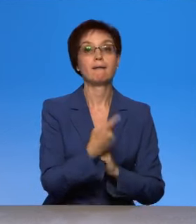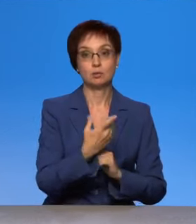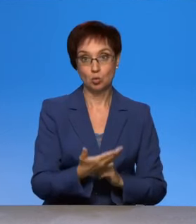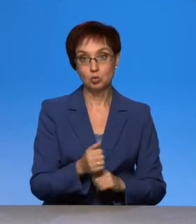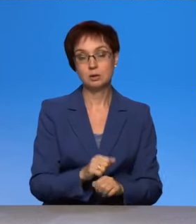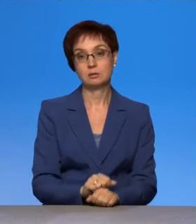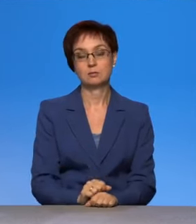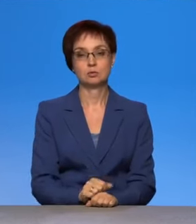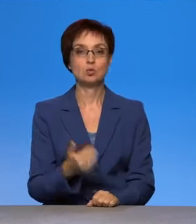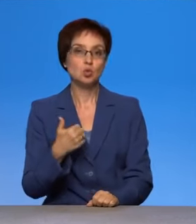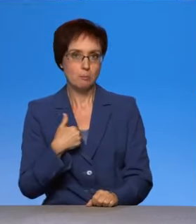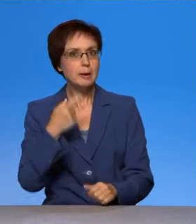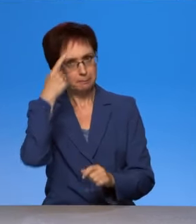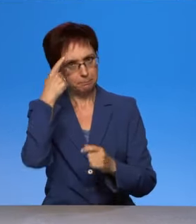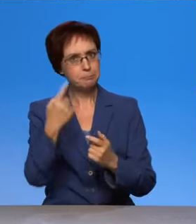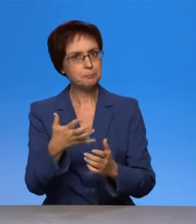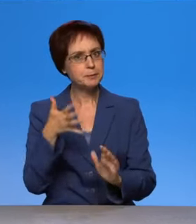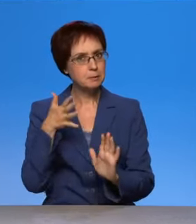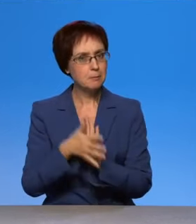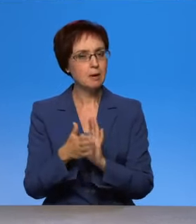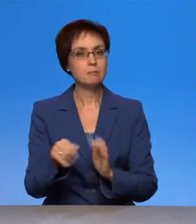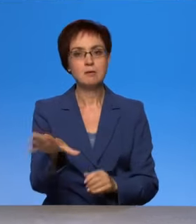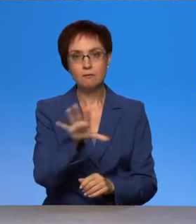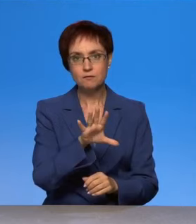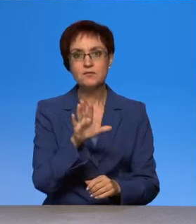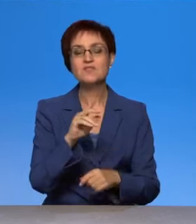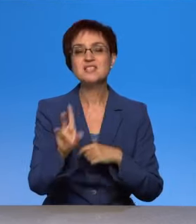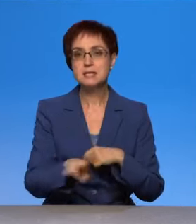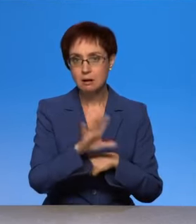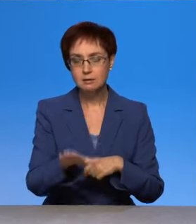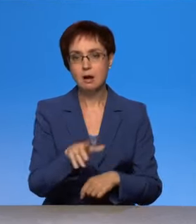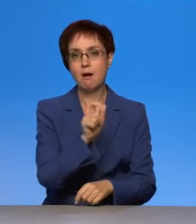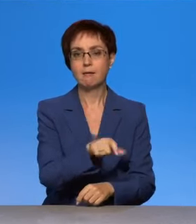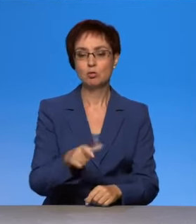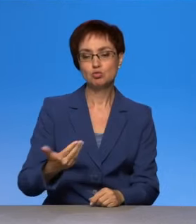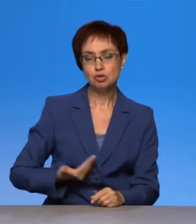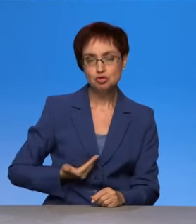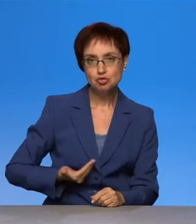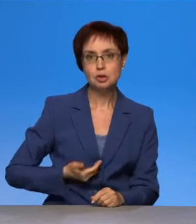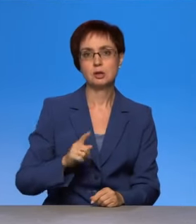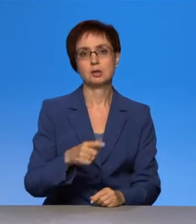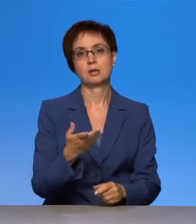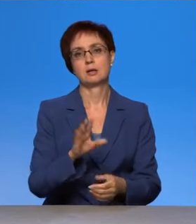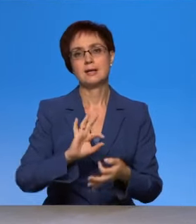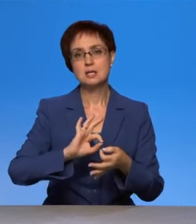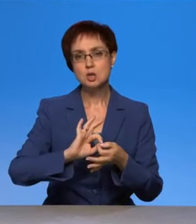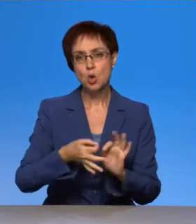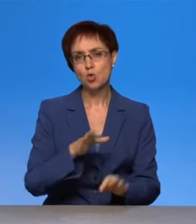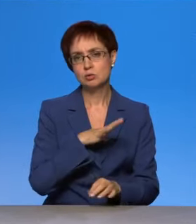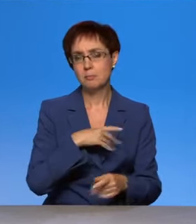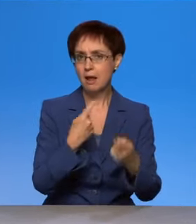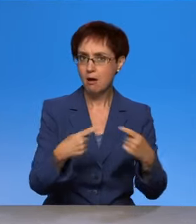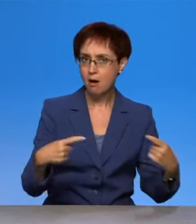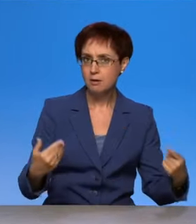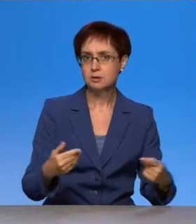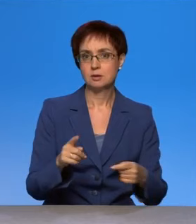во все времена люди жили и испытывали сложности, и разные события. Это, знаете как, сейчас, наверное, еще одно из самых